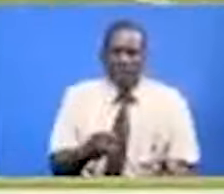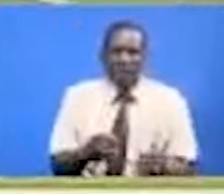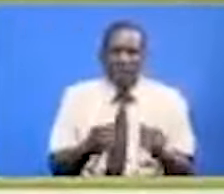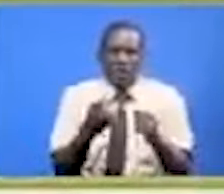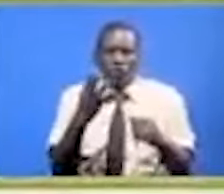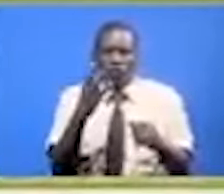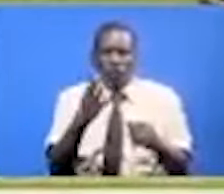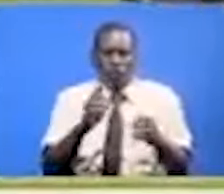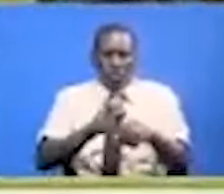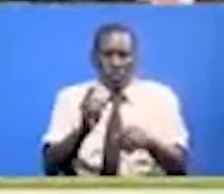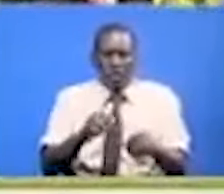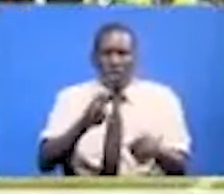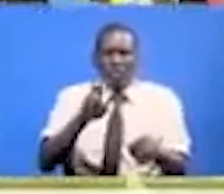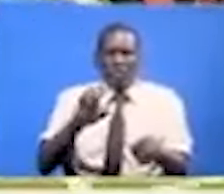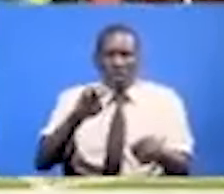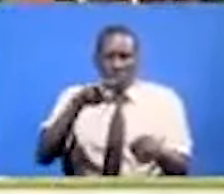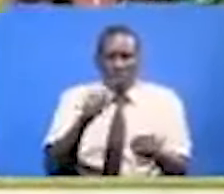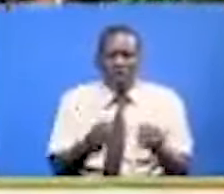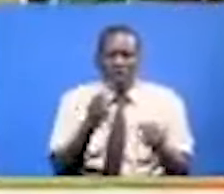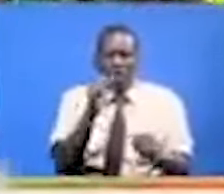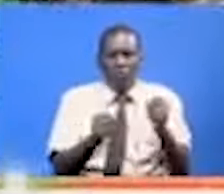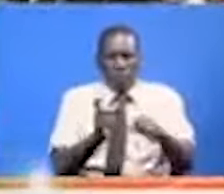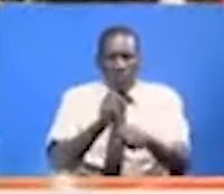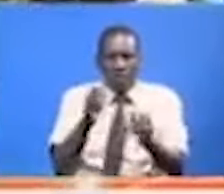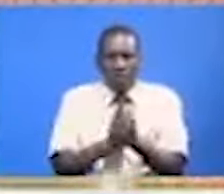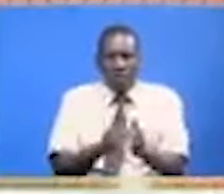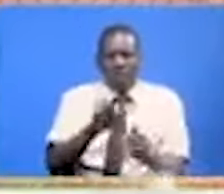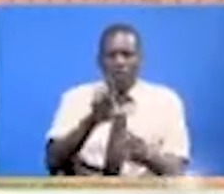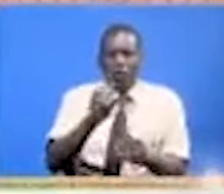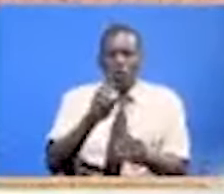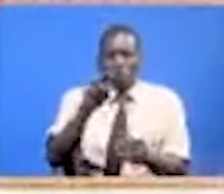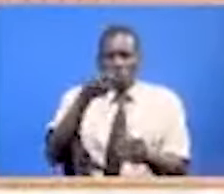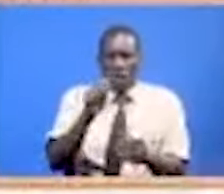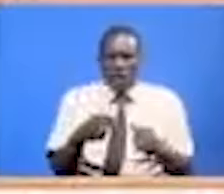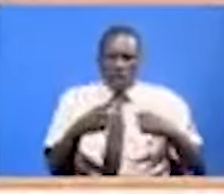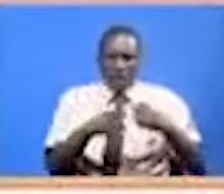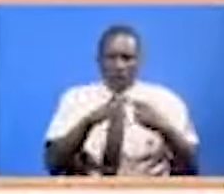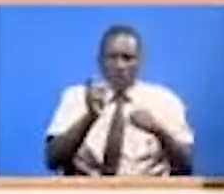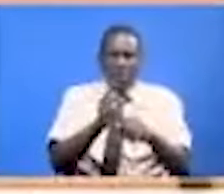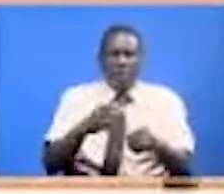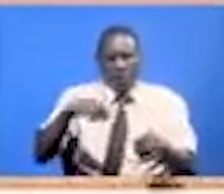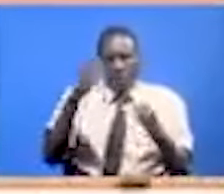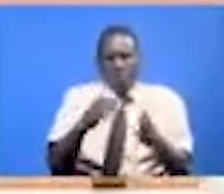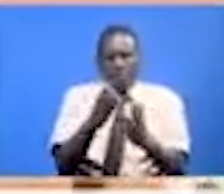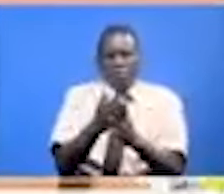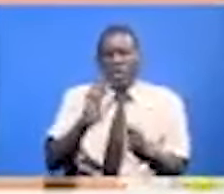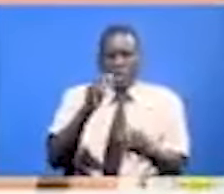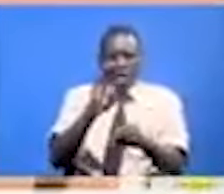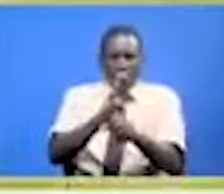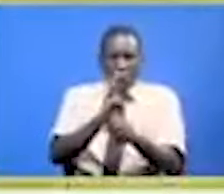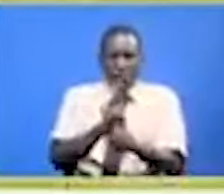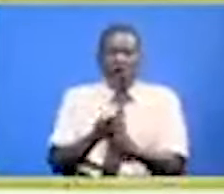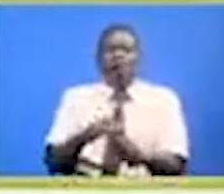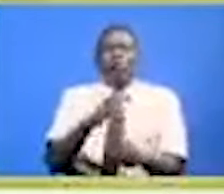44, Velma Awori dakika ya 55 na Alona Faith kunako dakika ya 70. Mshindi kati ya Kenya na Burundi atajikatia